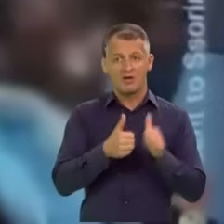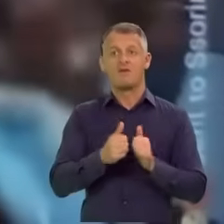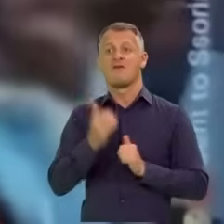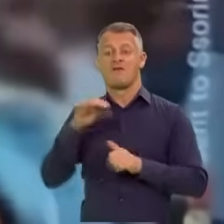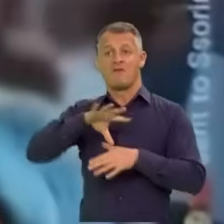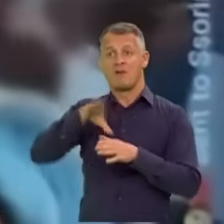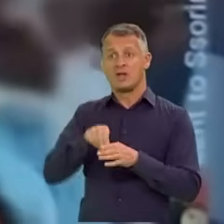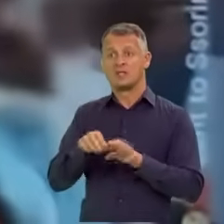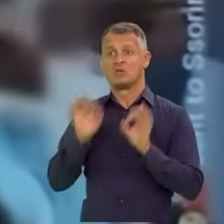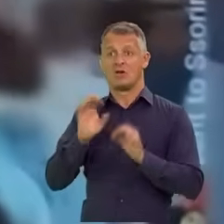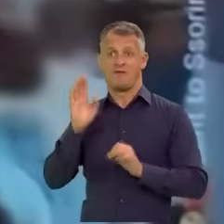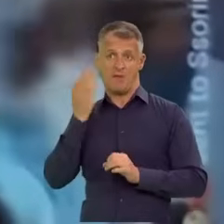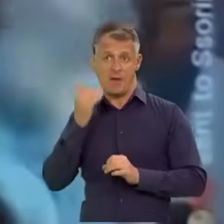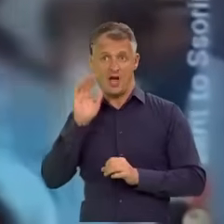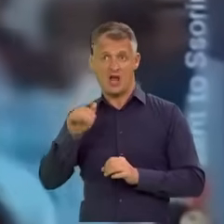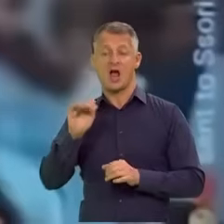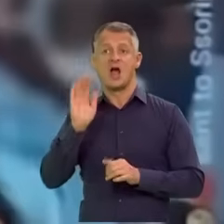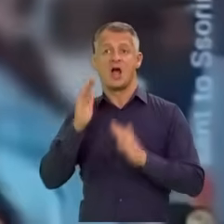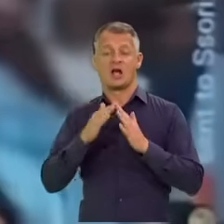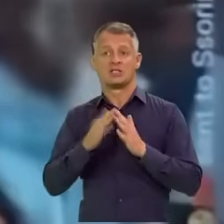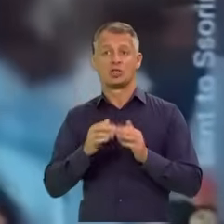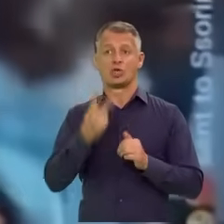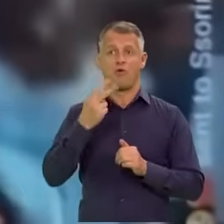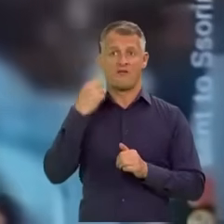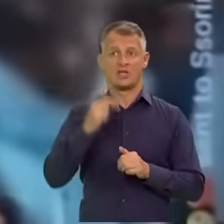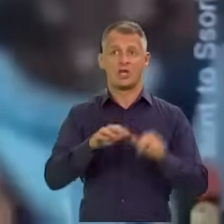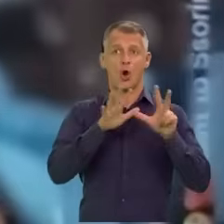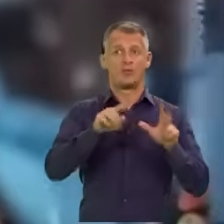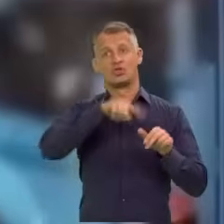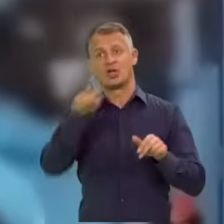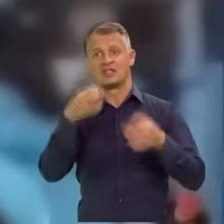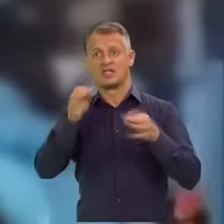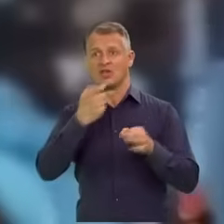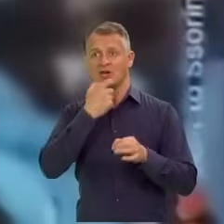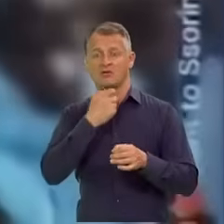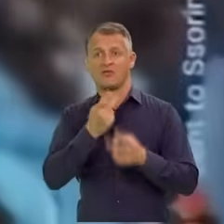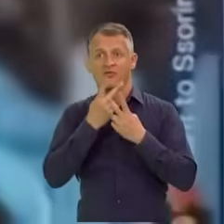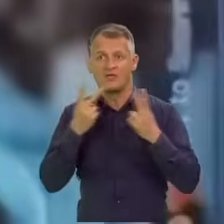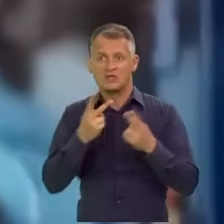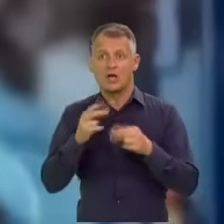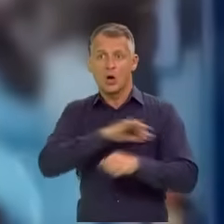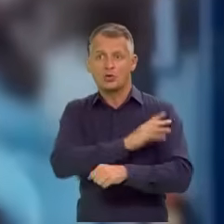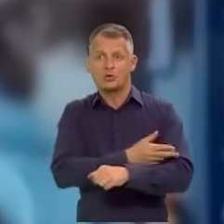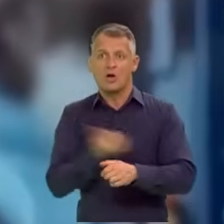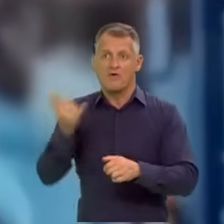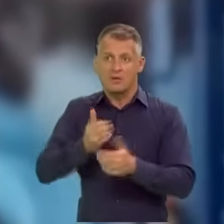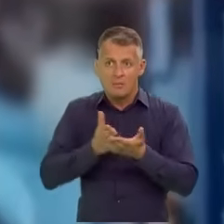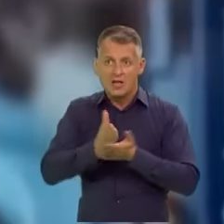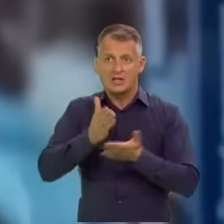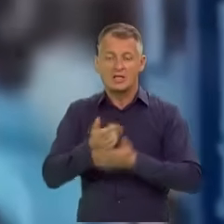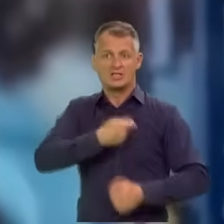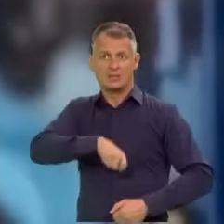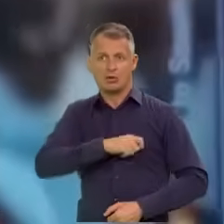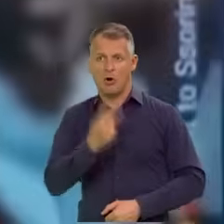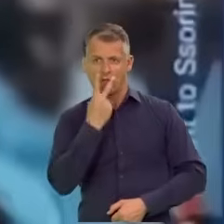femeia mai are acasă două fete de 8 și respectiv 10 ani. Vizitele autorităților au început să fie tot mai dese, iar inspectorii vedeau că